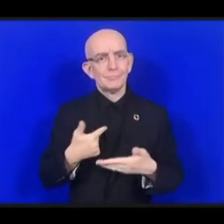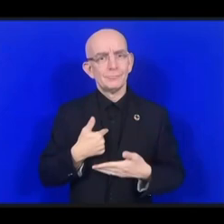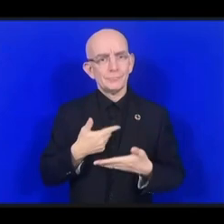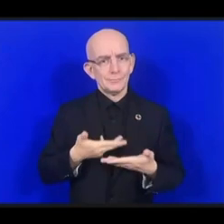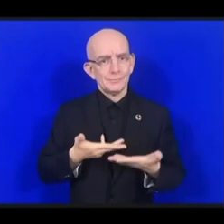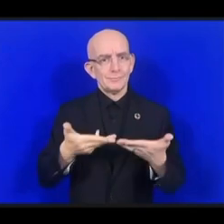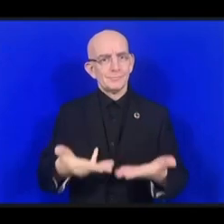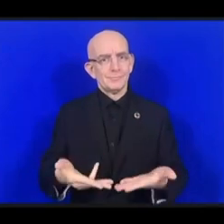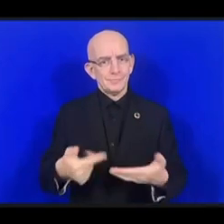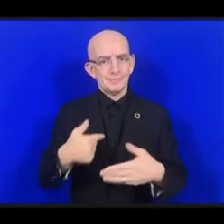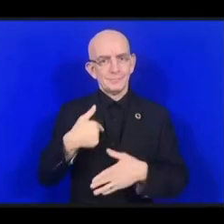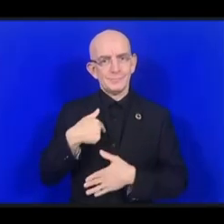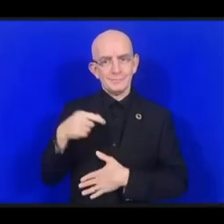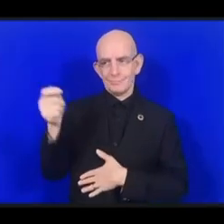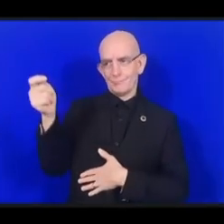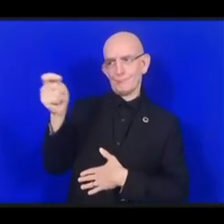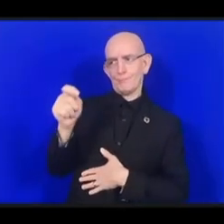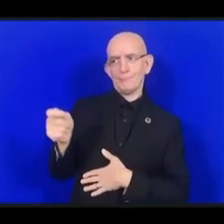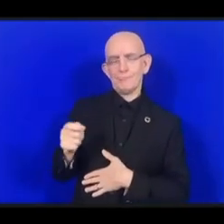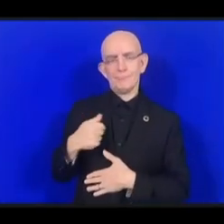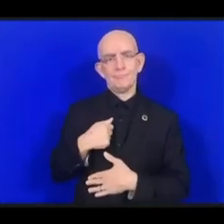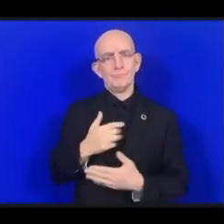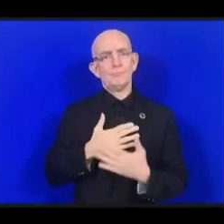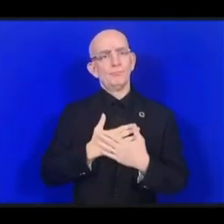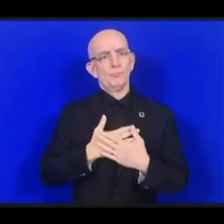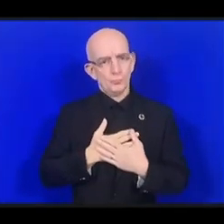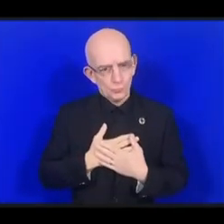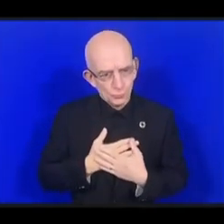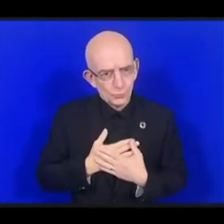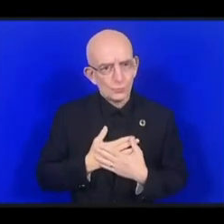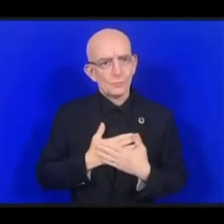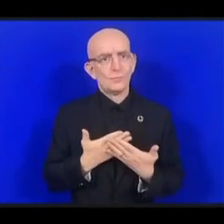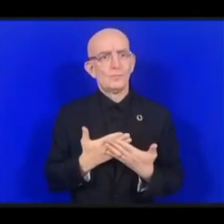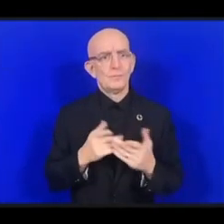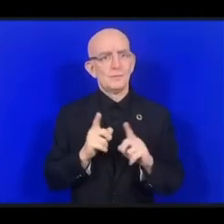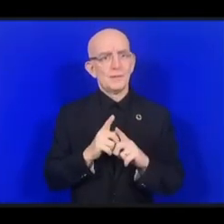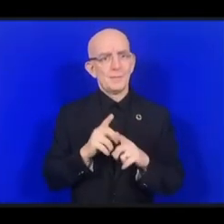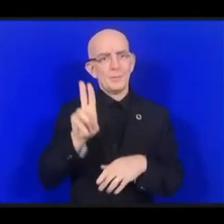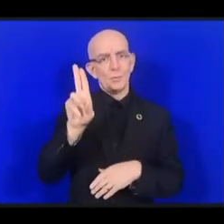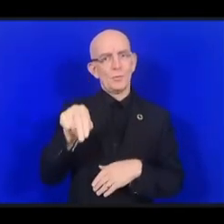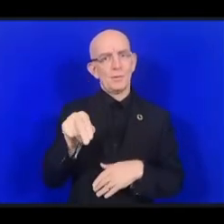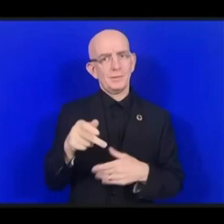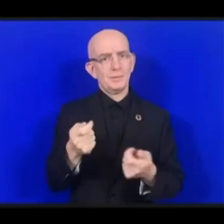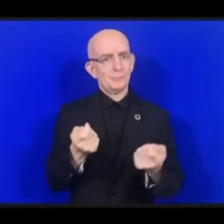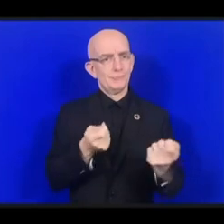御礼を申し上げましてご挨拶にさせいますありがとうございまし